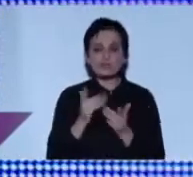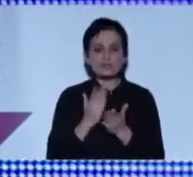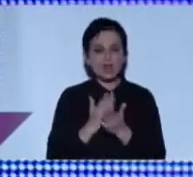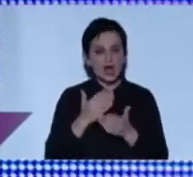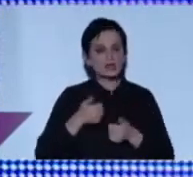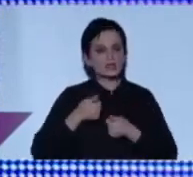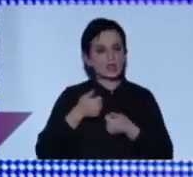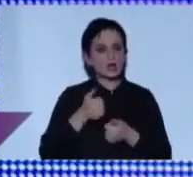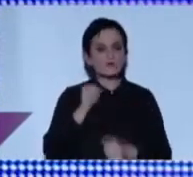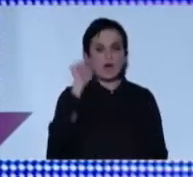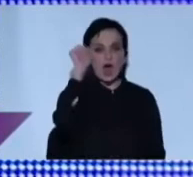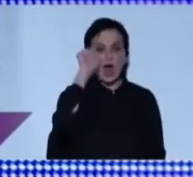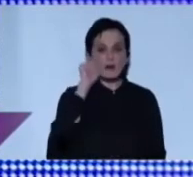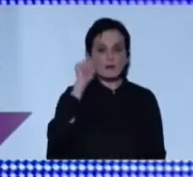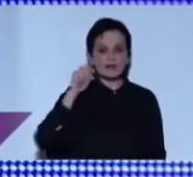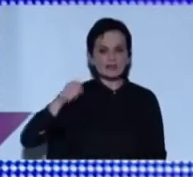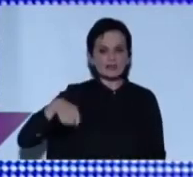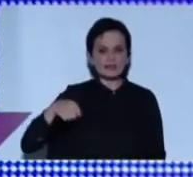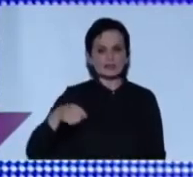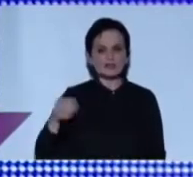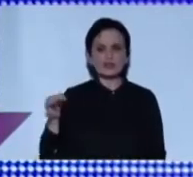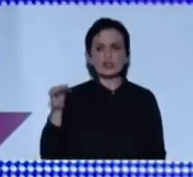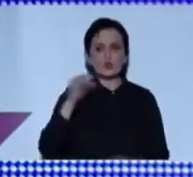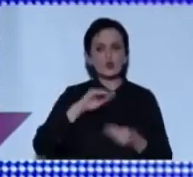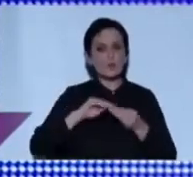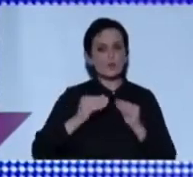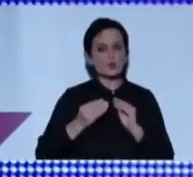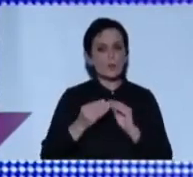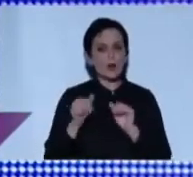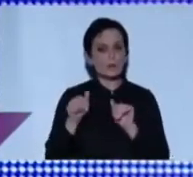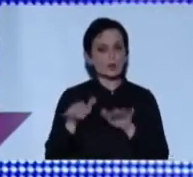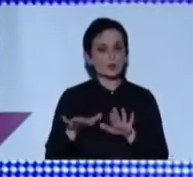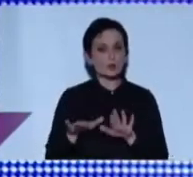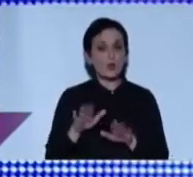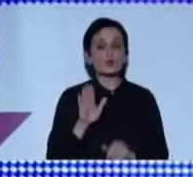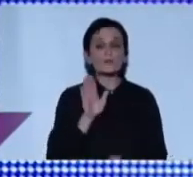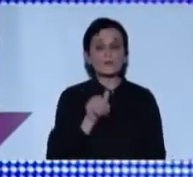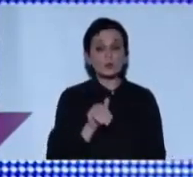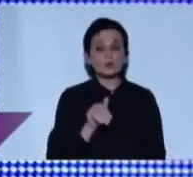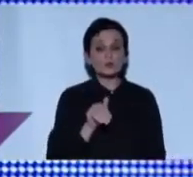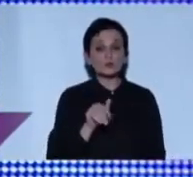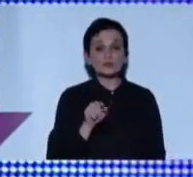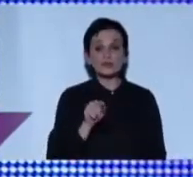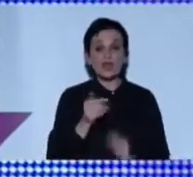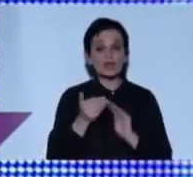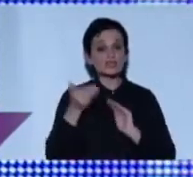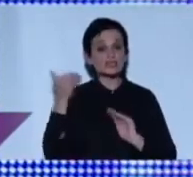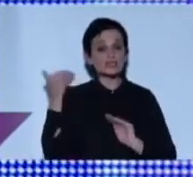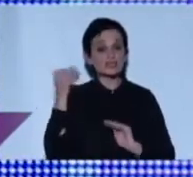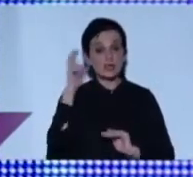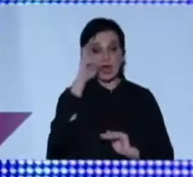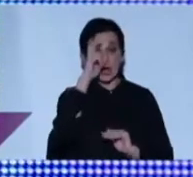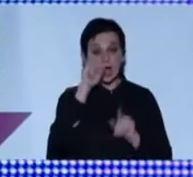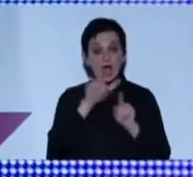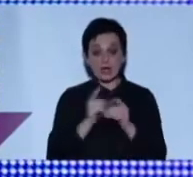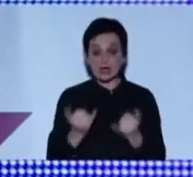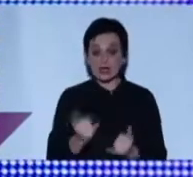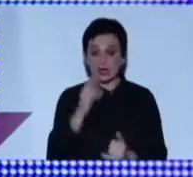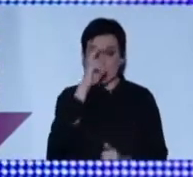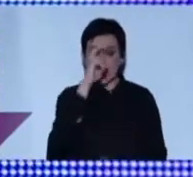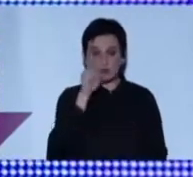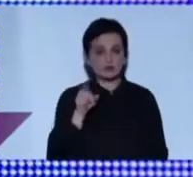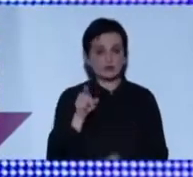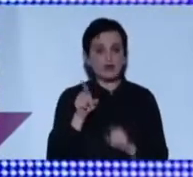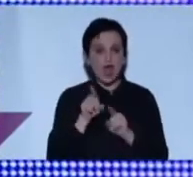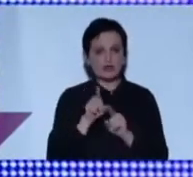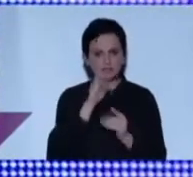დაგვეხმაროთ აფხაზეთსა და ცხინვალის რეგიონის პრობლემის მოგვარებაში. თუმცა არც წინა ხელისუფლება და არც ეს ხელისუფლება